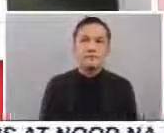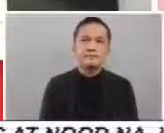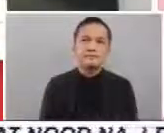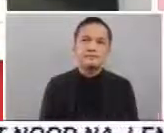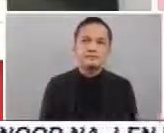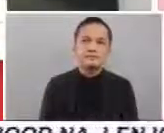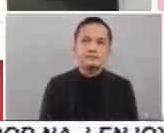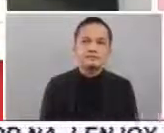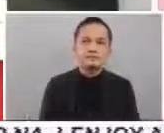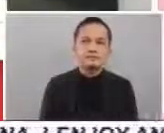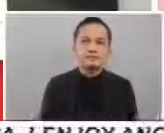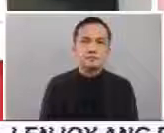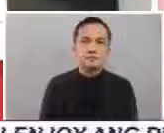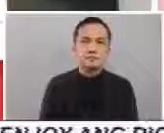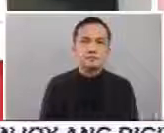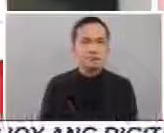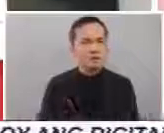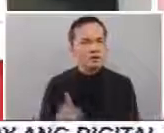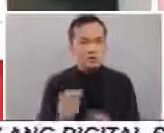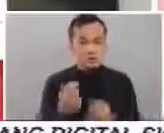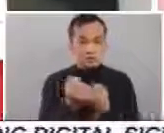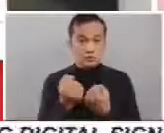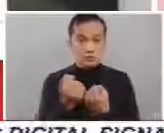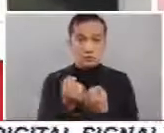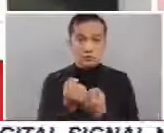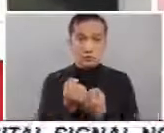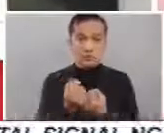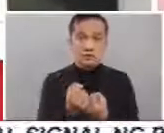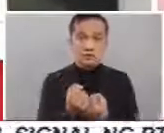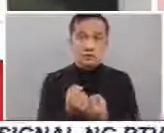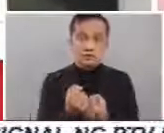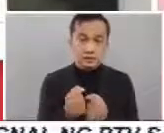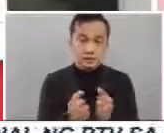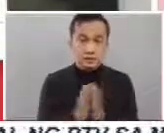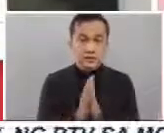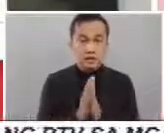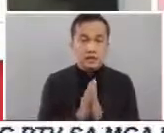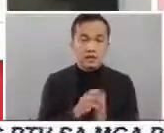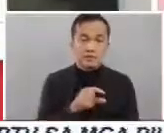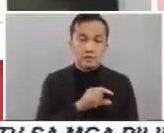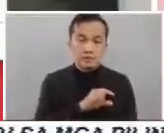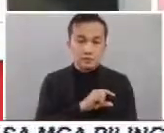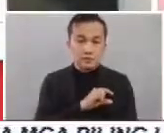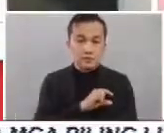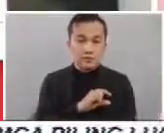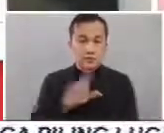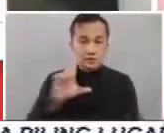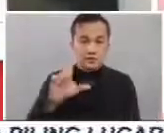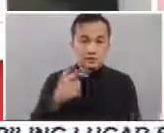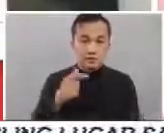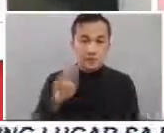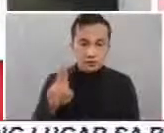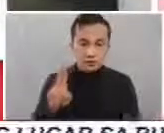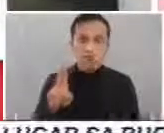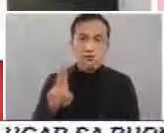Mako Dinsing III ng DILG. Stay safe. Thank you so much. Good morning po. Salamat po at magandang umaga. Ingatin po kayo.